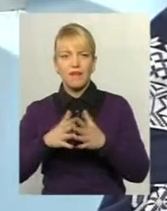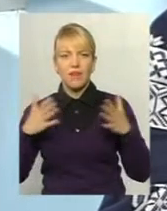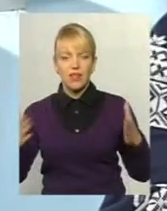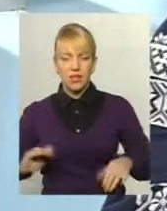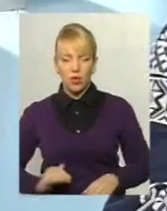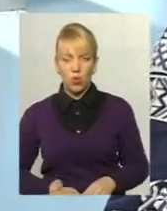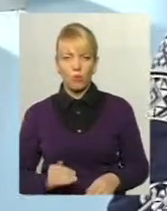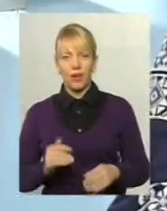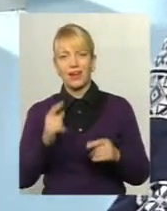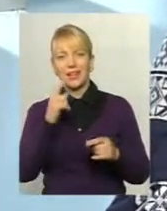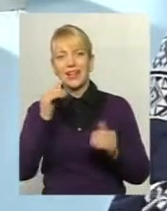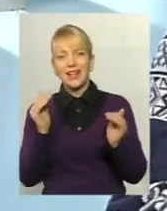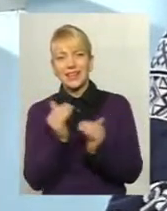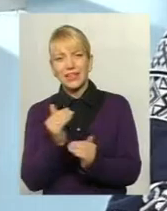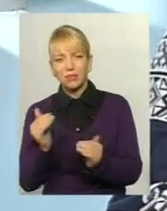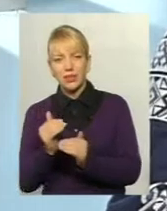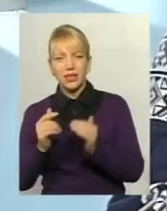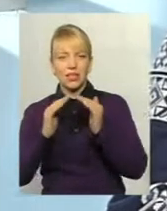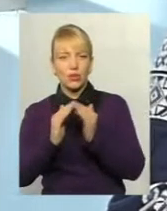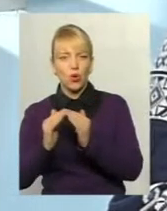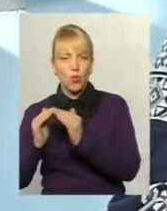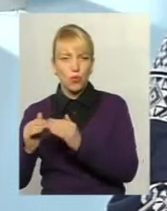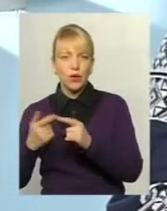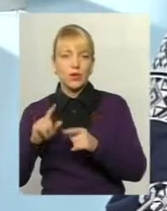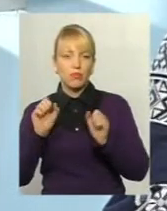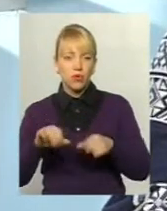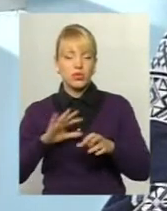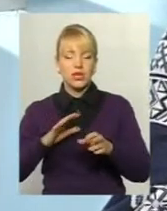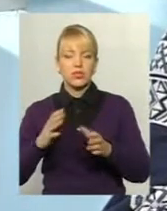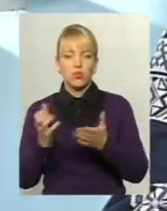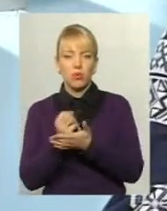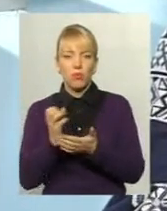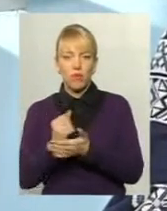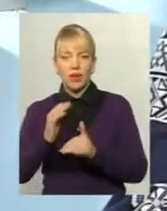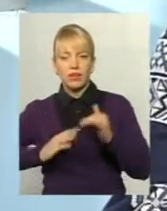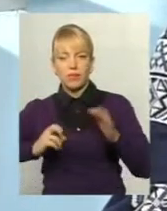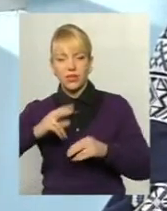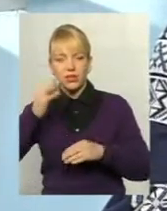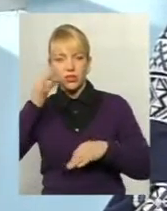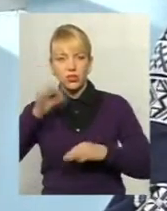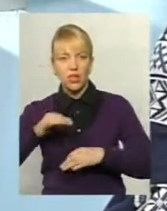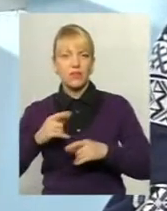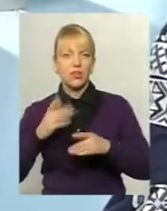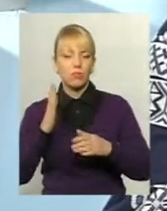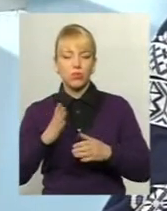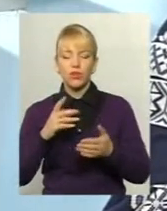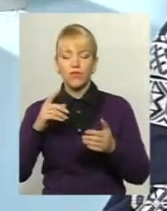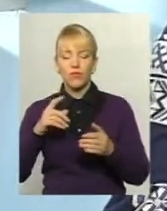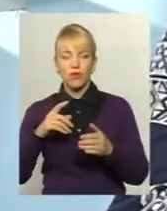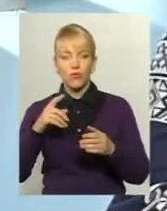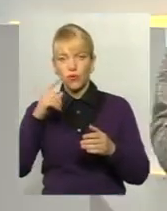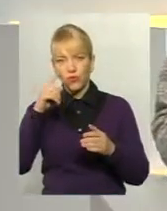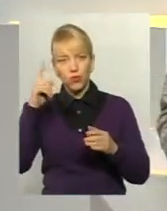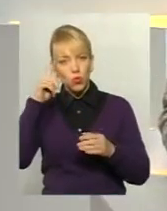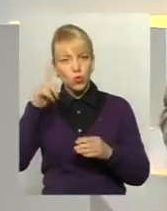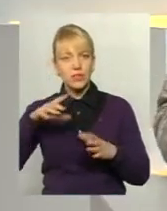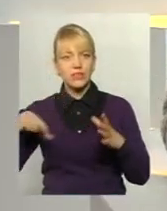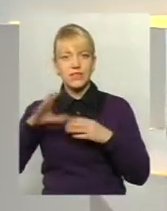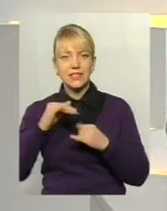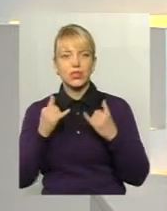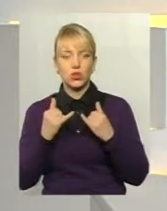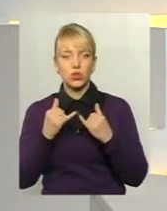дрібних фермерських господарств, середніх, можна здобувати практичні навички і бути в курсі усіх сучасних тенденцій. А можна навіть